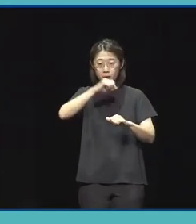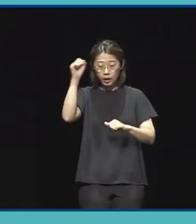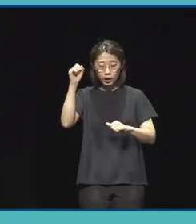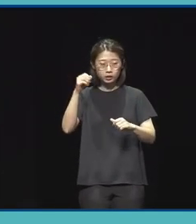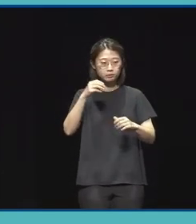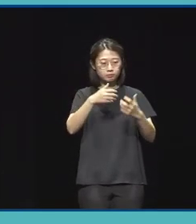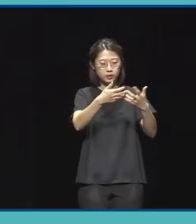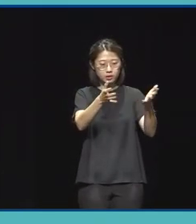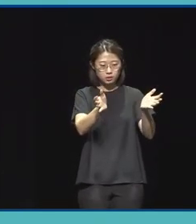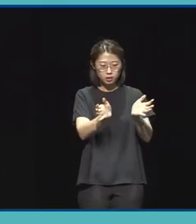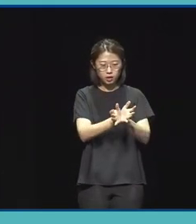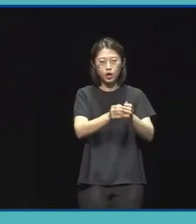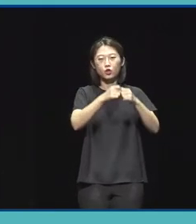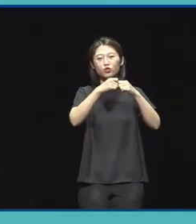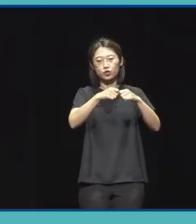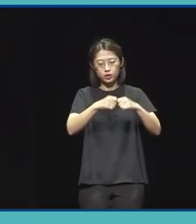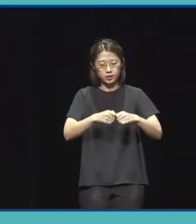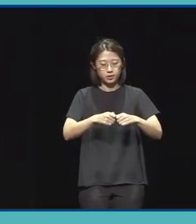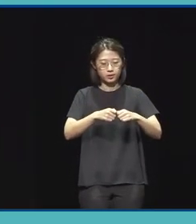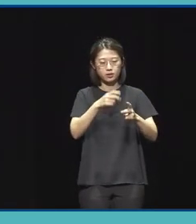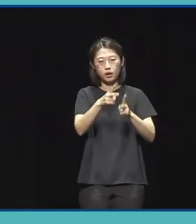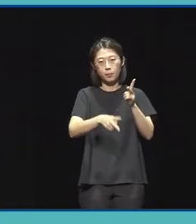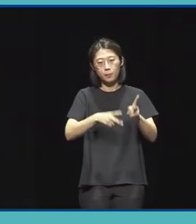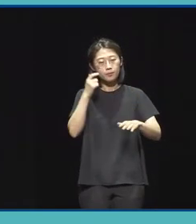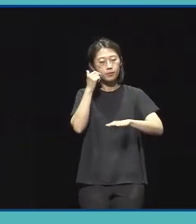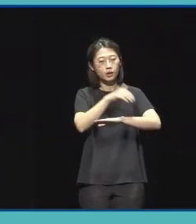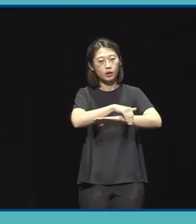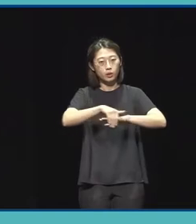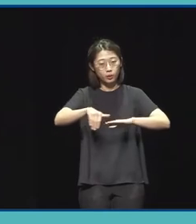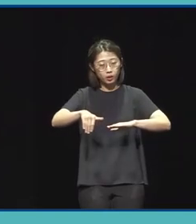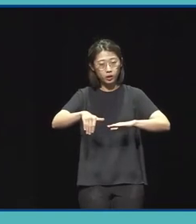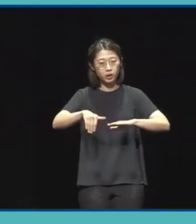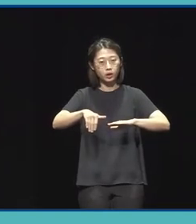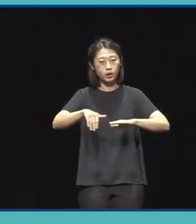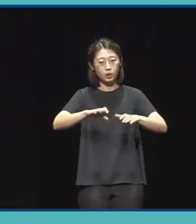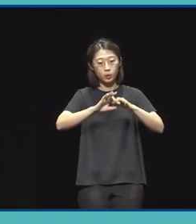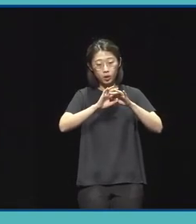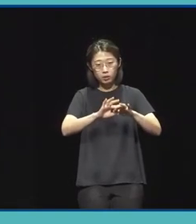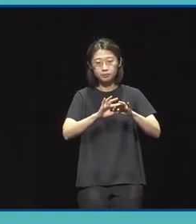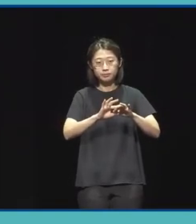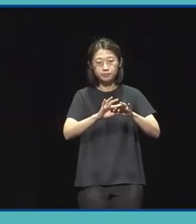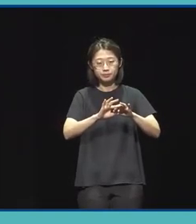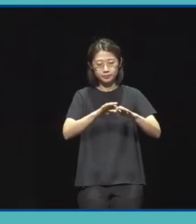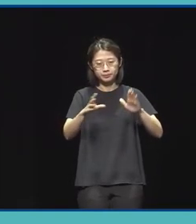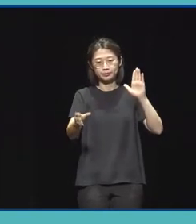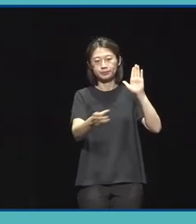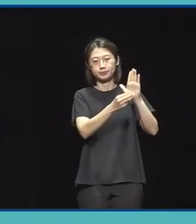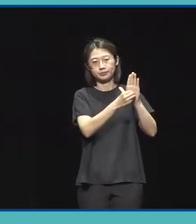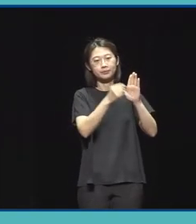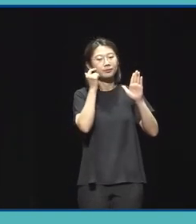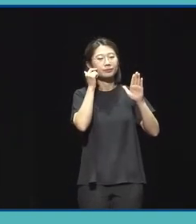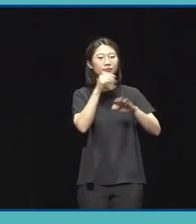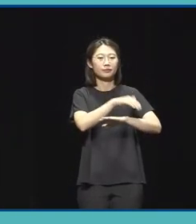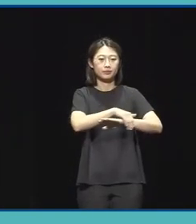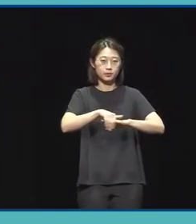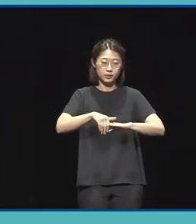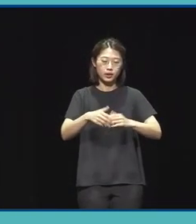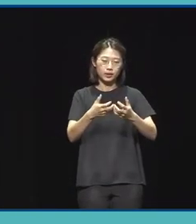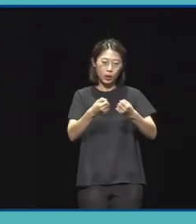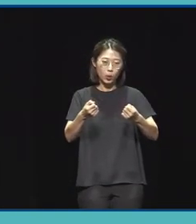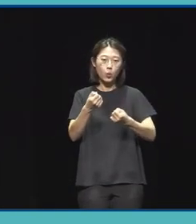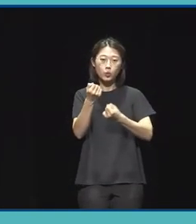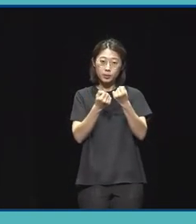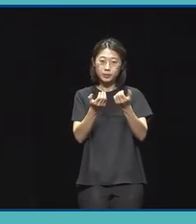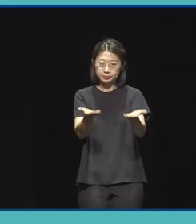단체에 조금 더 구체화된 사업계획을 프로그램북이라는 명칭으로 저희가 등록을 하게끔 되어 있습니다 별도로 안내를 드릴